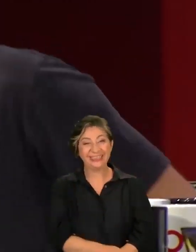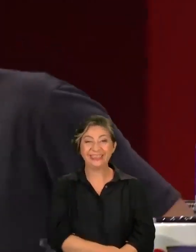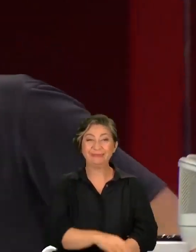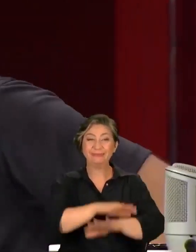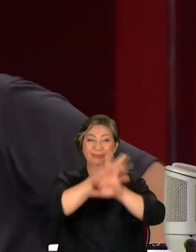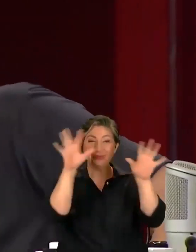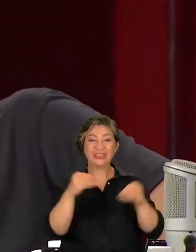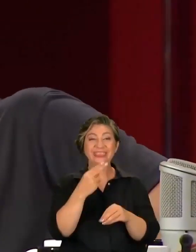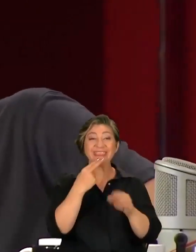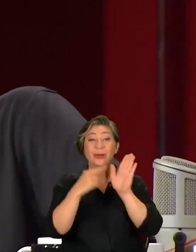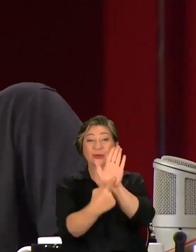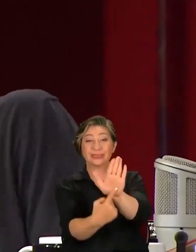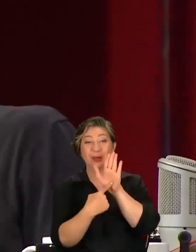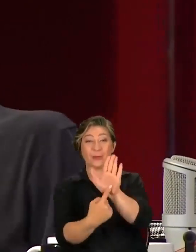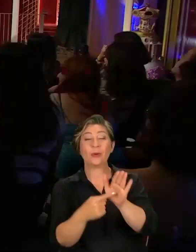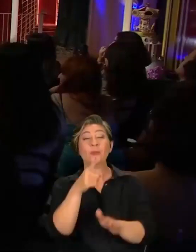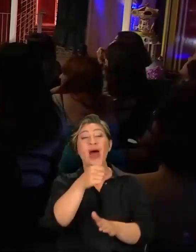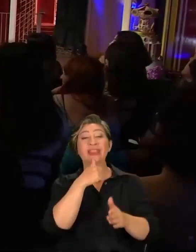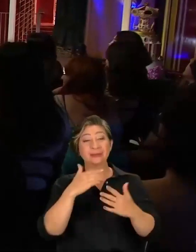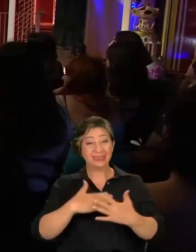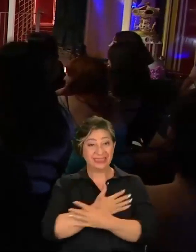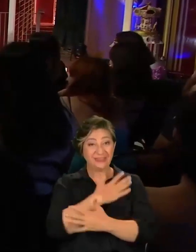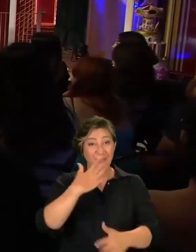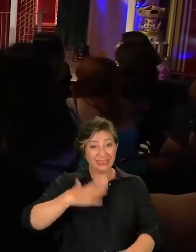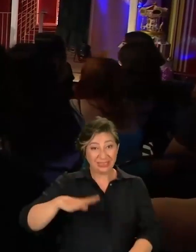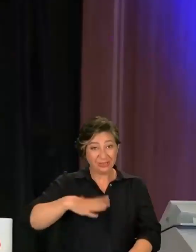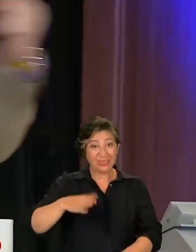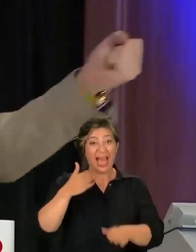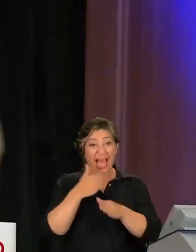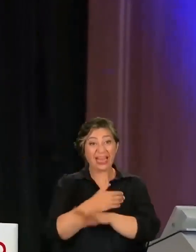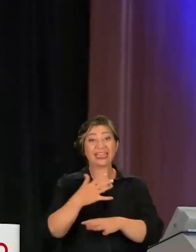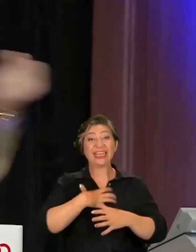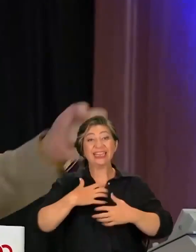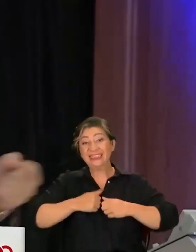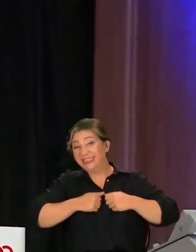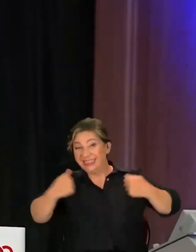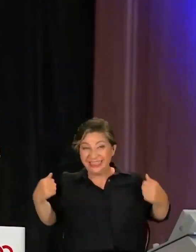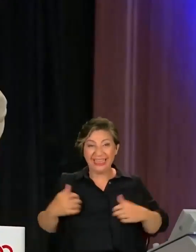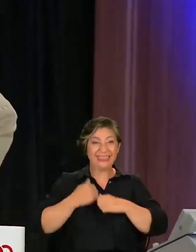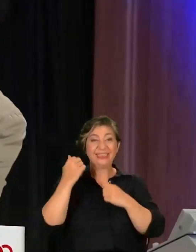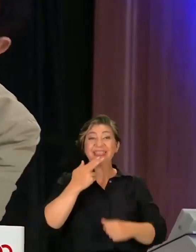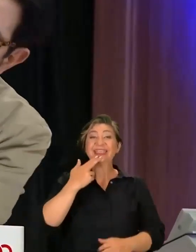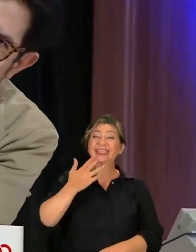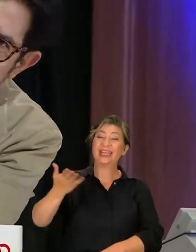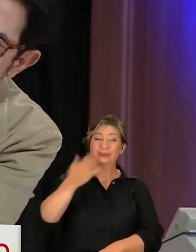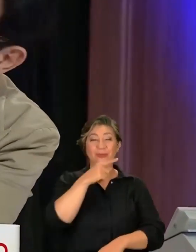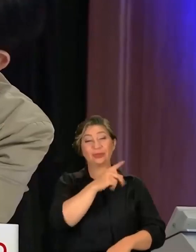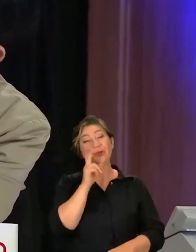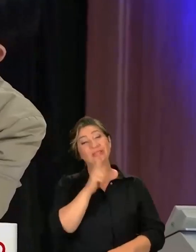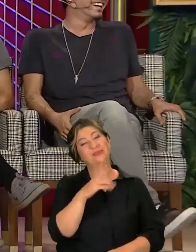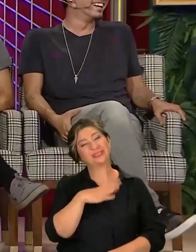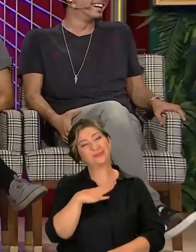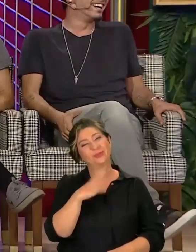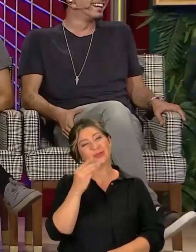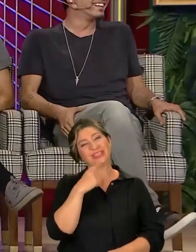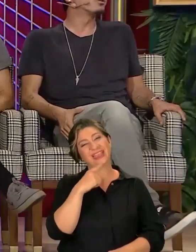bütün kızlara gösteriyorum. Bu adamla sevişmek için hakikaten böyle kendini yırtan bütün kadınlara şunu göstermek istiyorum. Ki